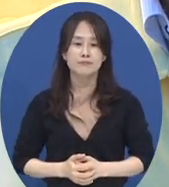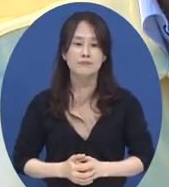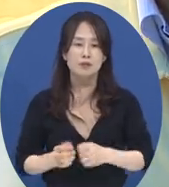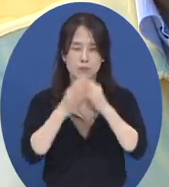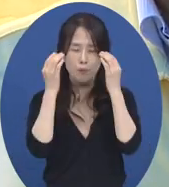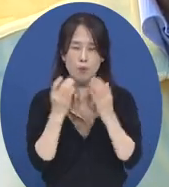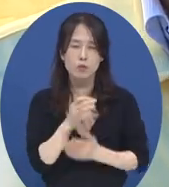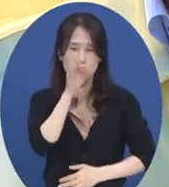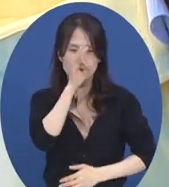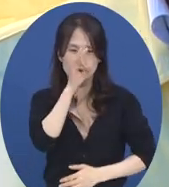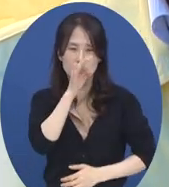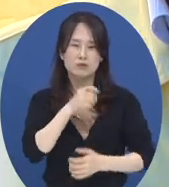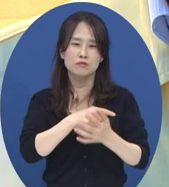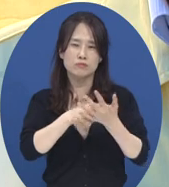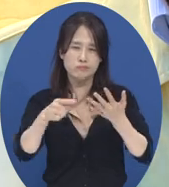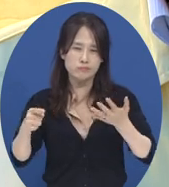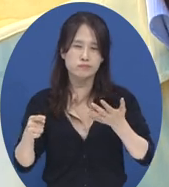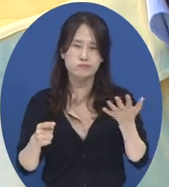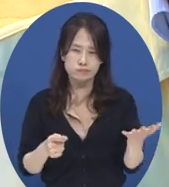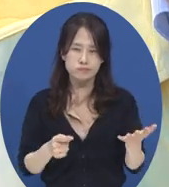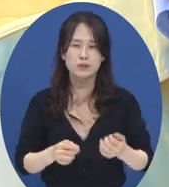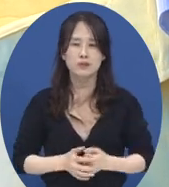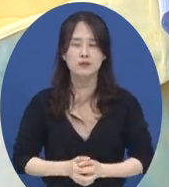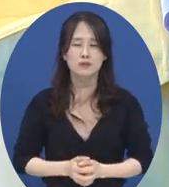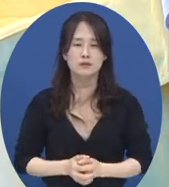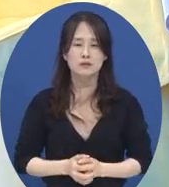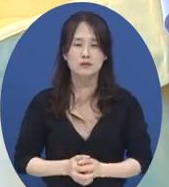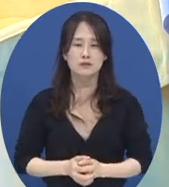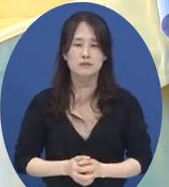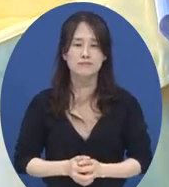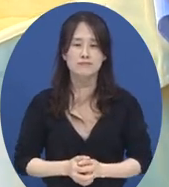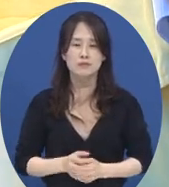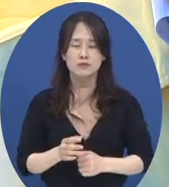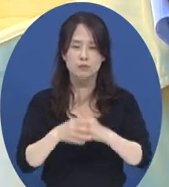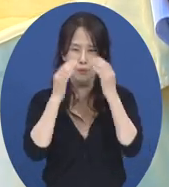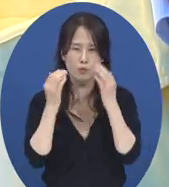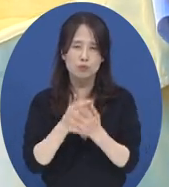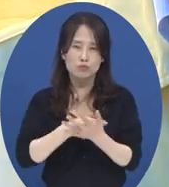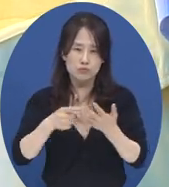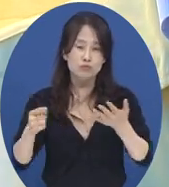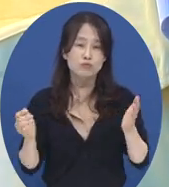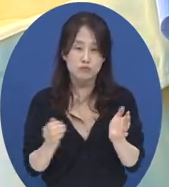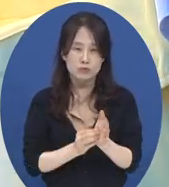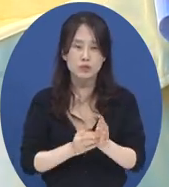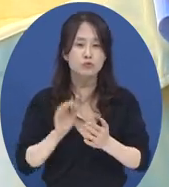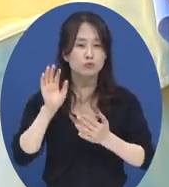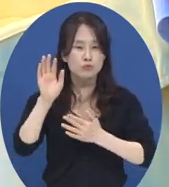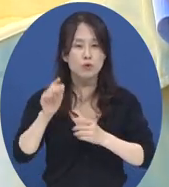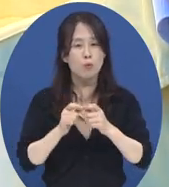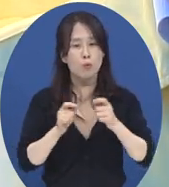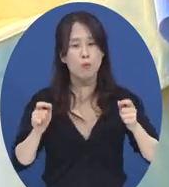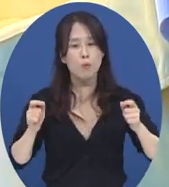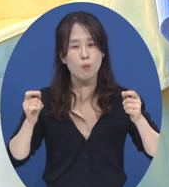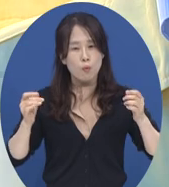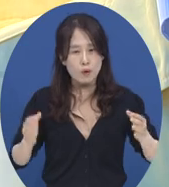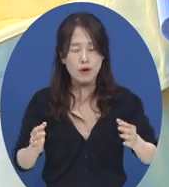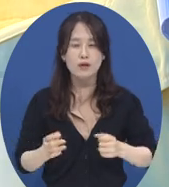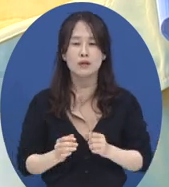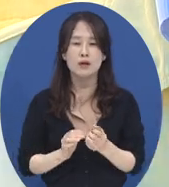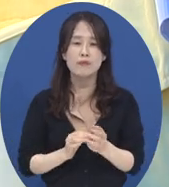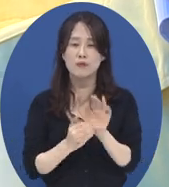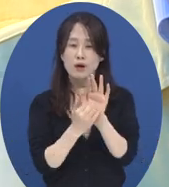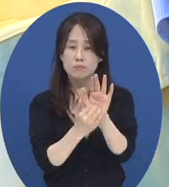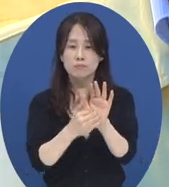자체 모든 돼지를 저희가 살처분했습니다. 그래서 소위 초토화 작전을 했는데요. 그 후에도